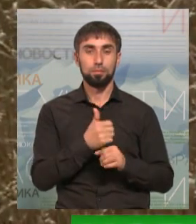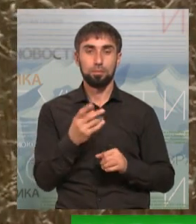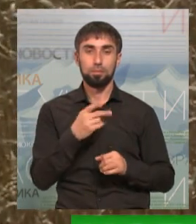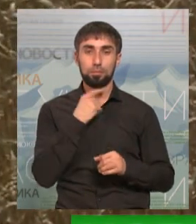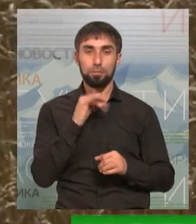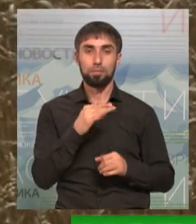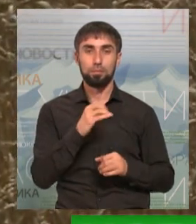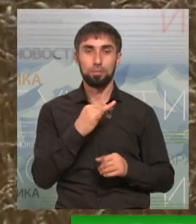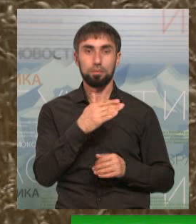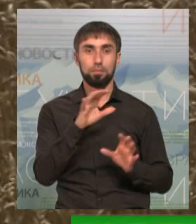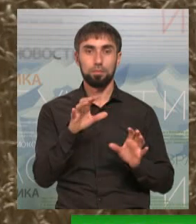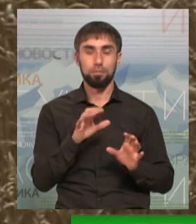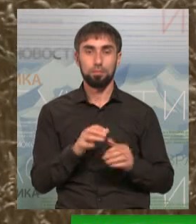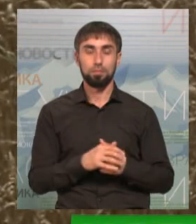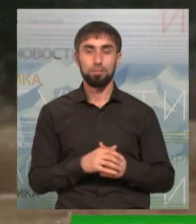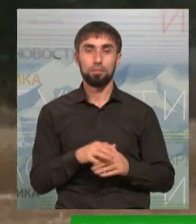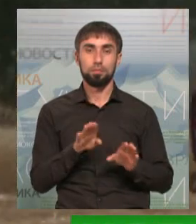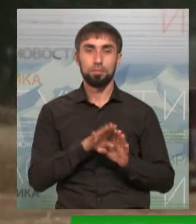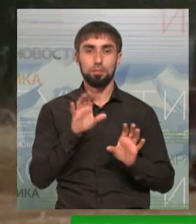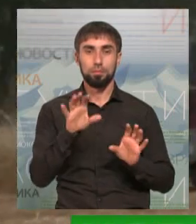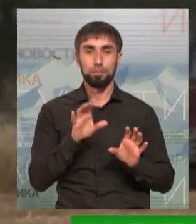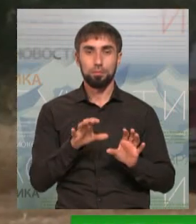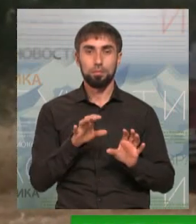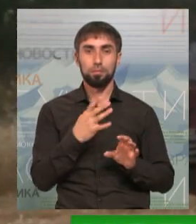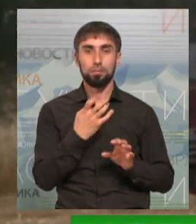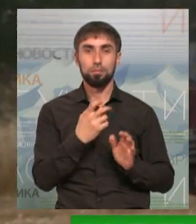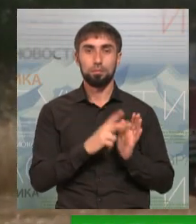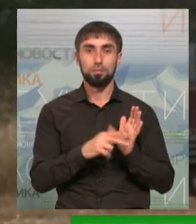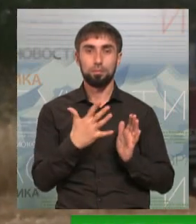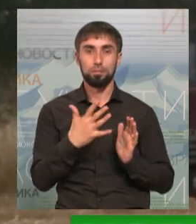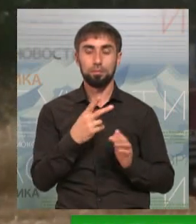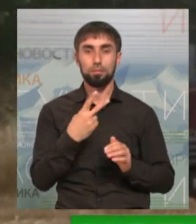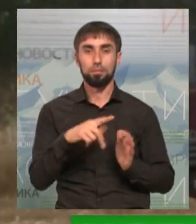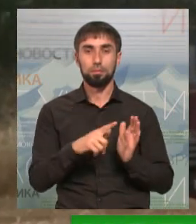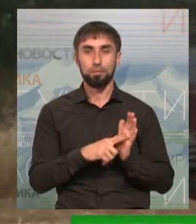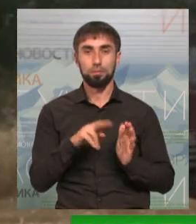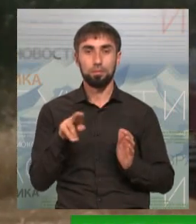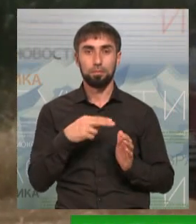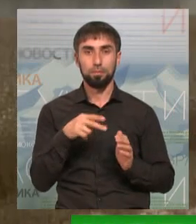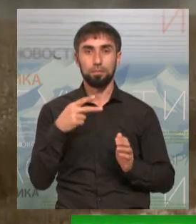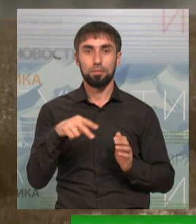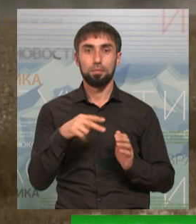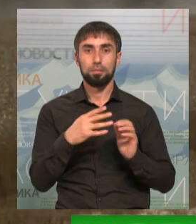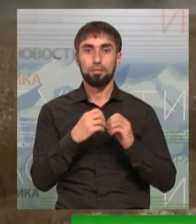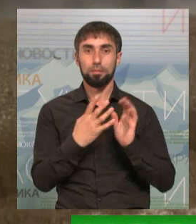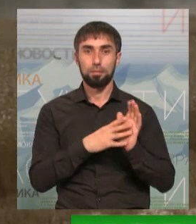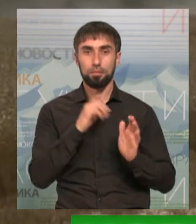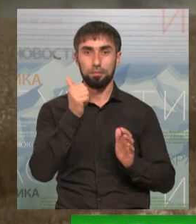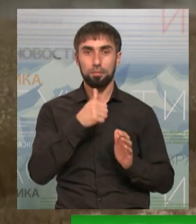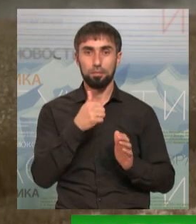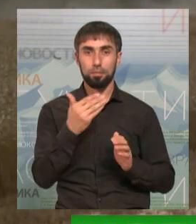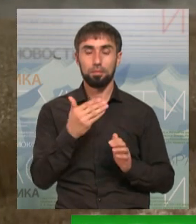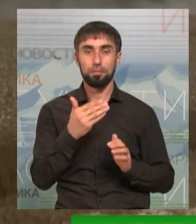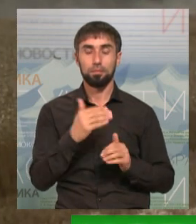и федеральное законодательство. Так, согласно закону 485 от 27 декабря 2019 года,